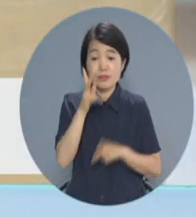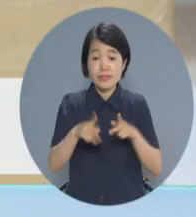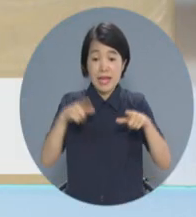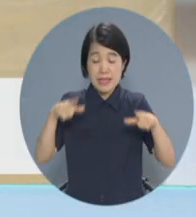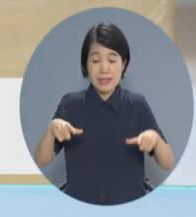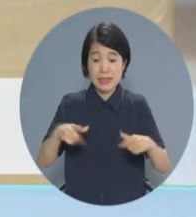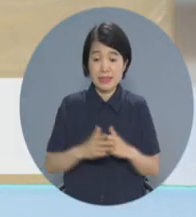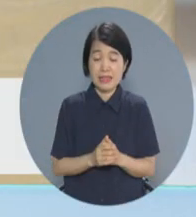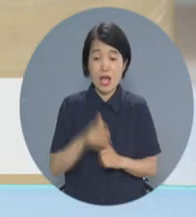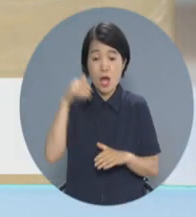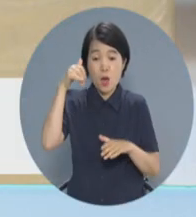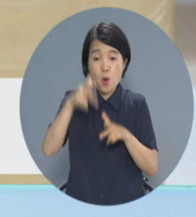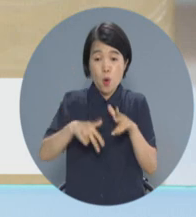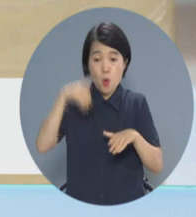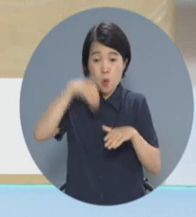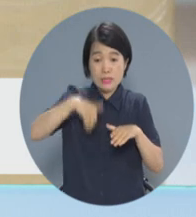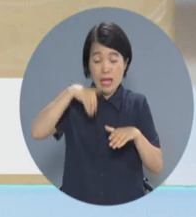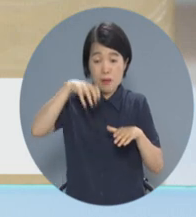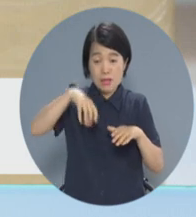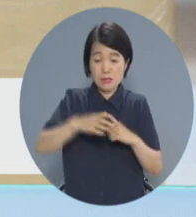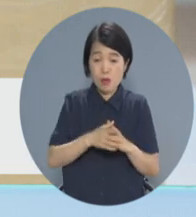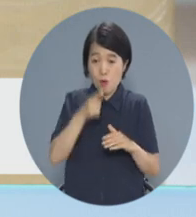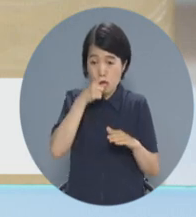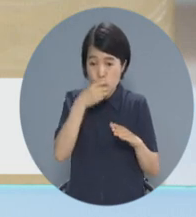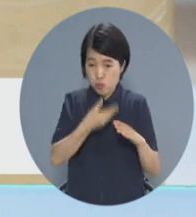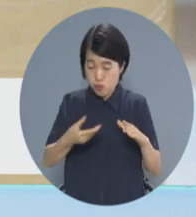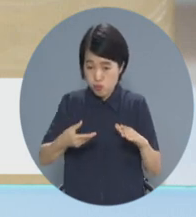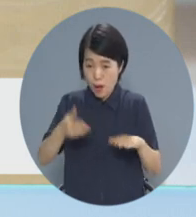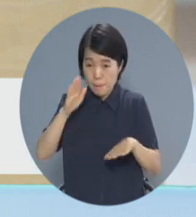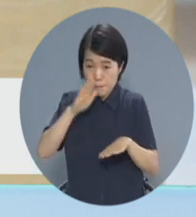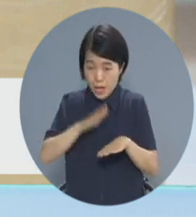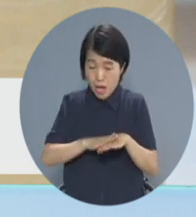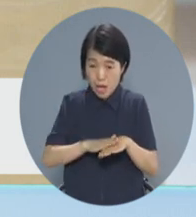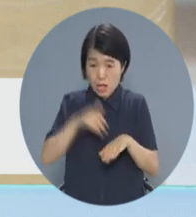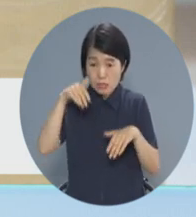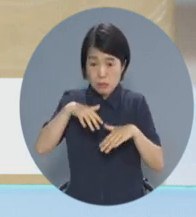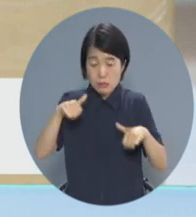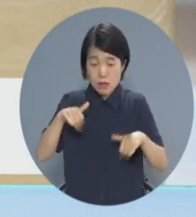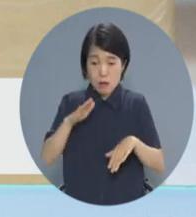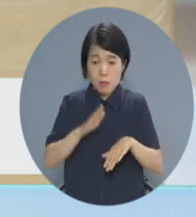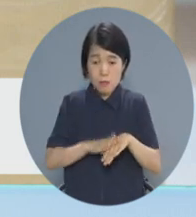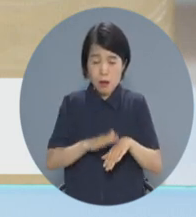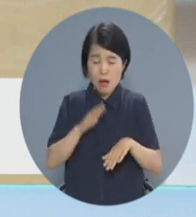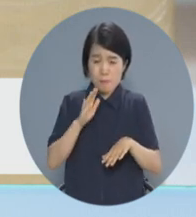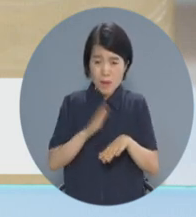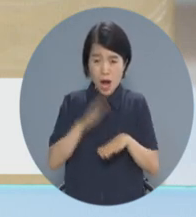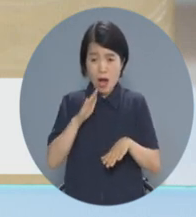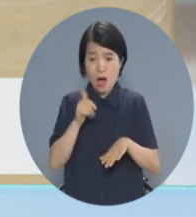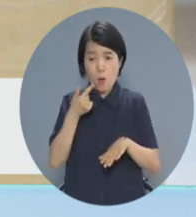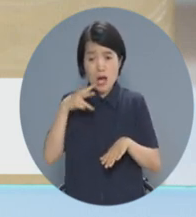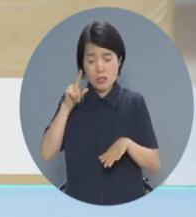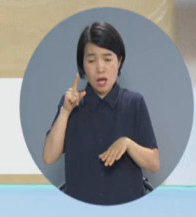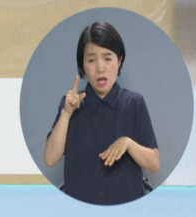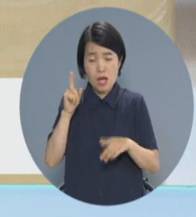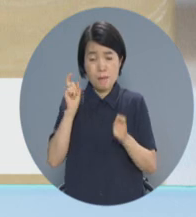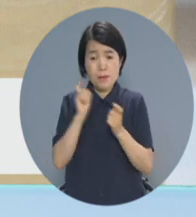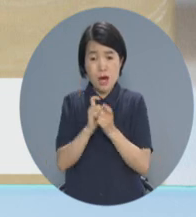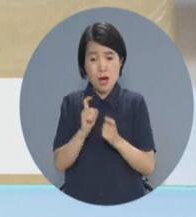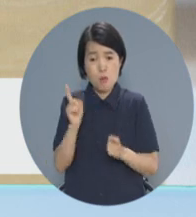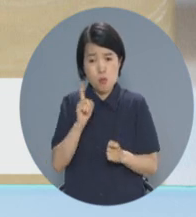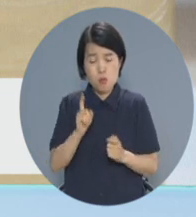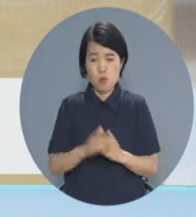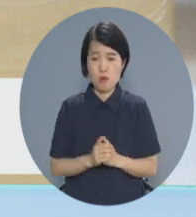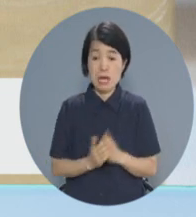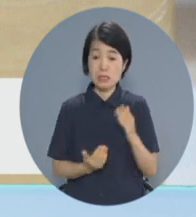여수산단의 한 대기업 공사 현장에서 새어나온 지하수와 접촉한 작업자가 피부에 화상을 입는 일이 발생했습니다.